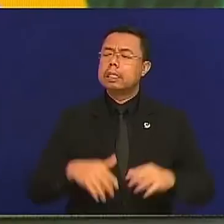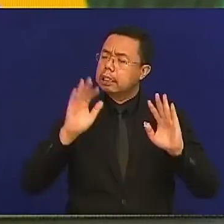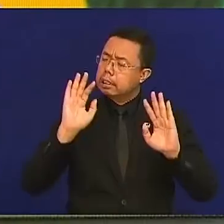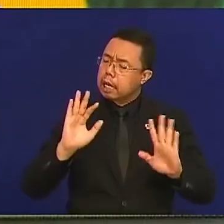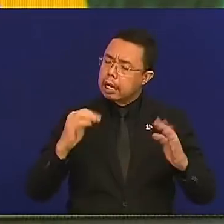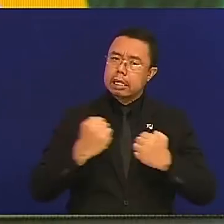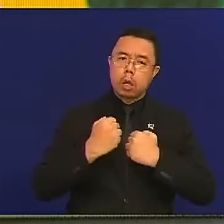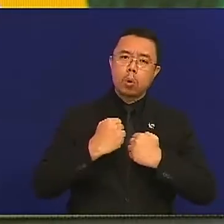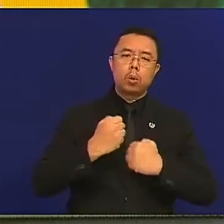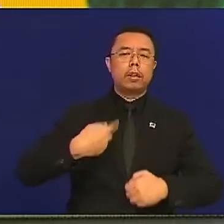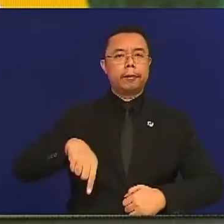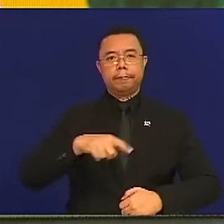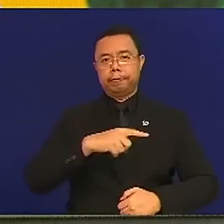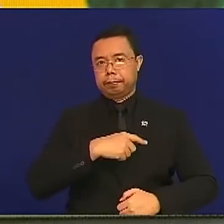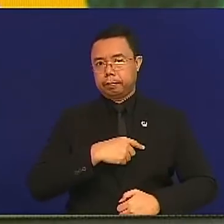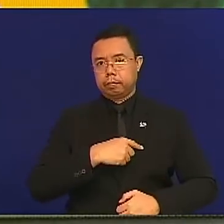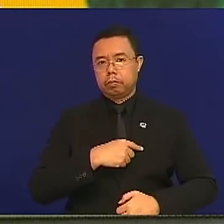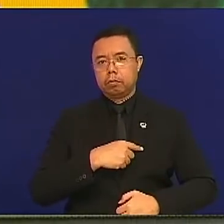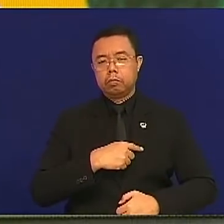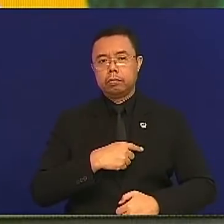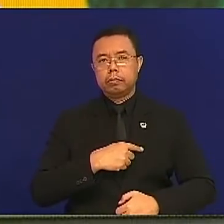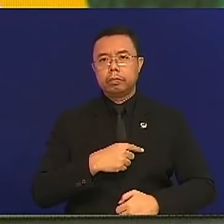Sangat mengerikan.